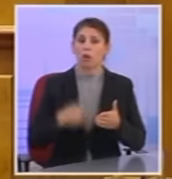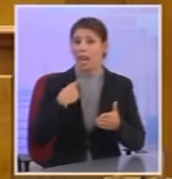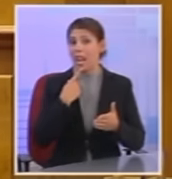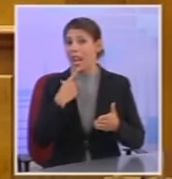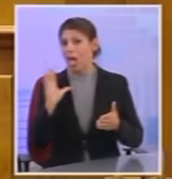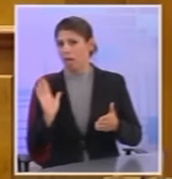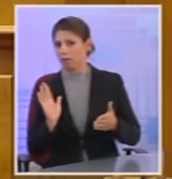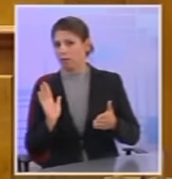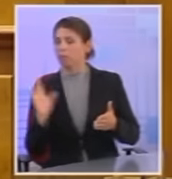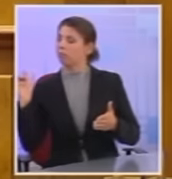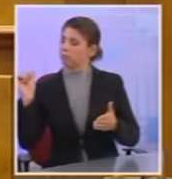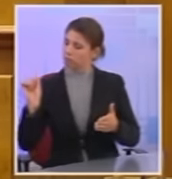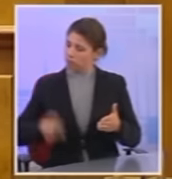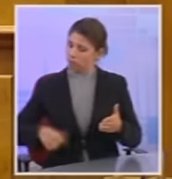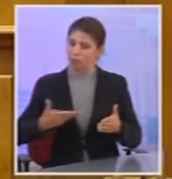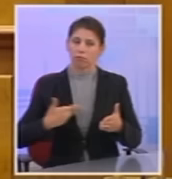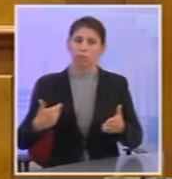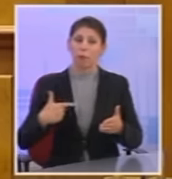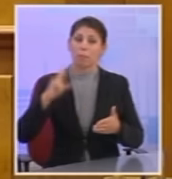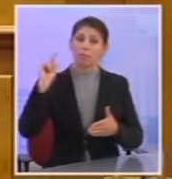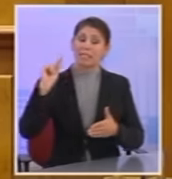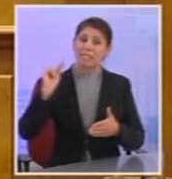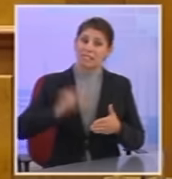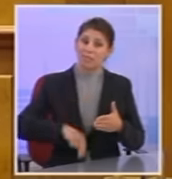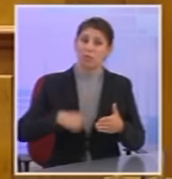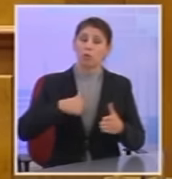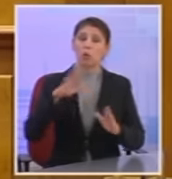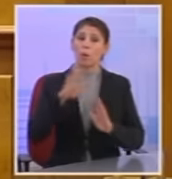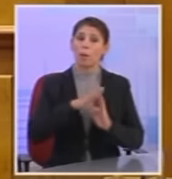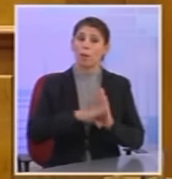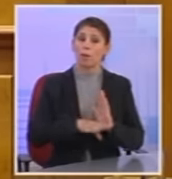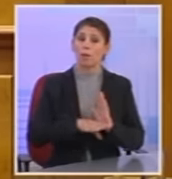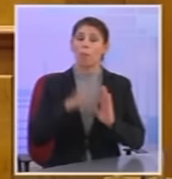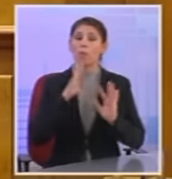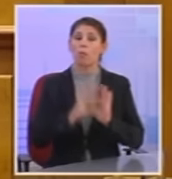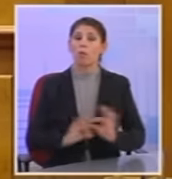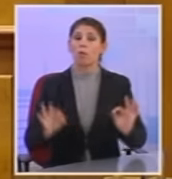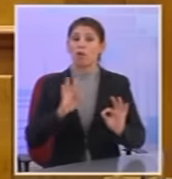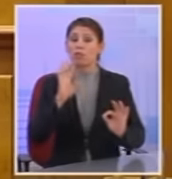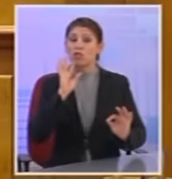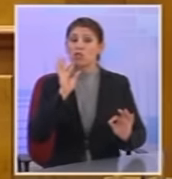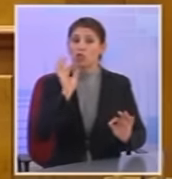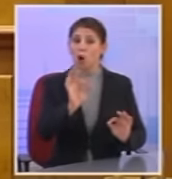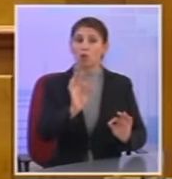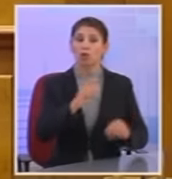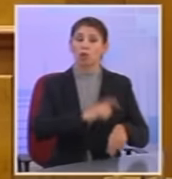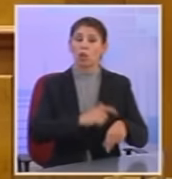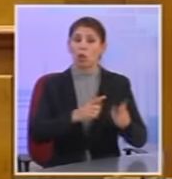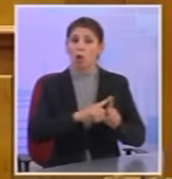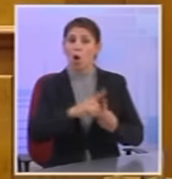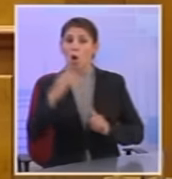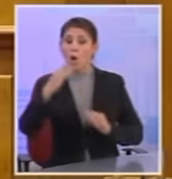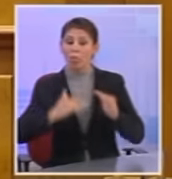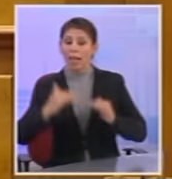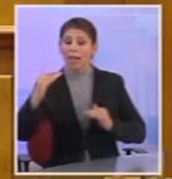λέει. Ναι, εμείς ψηφίσαμε το πρόγραμμα το οποίο προβλέπει στόχους και χρονοδιάγραμμα.